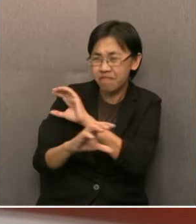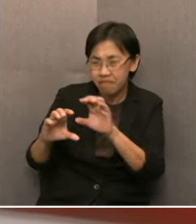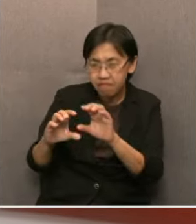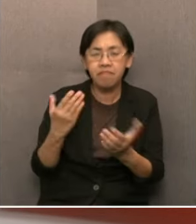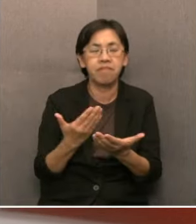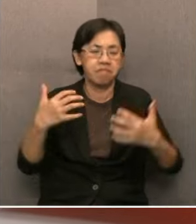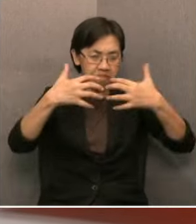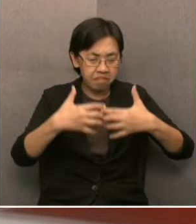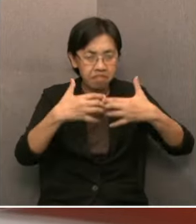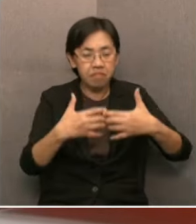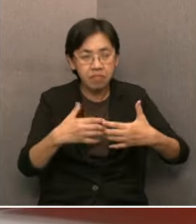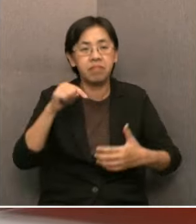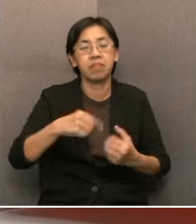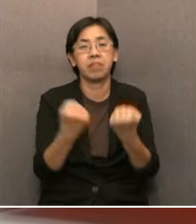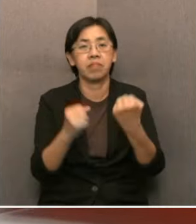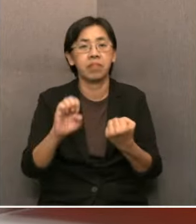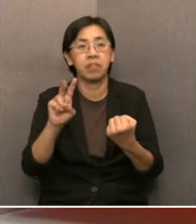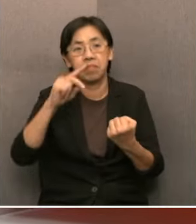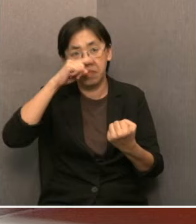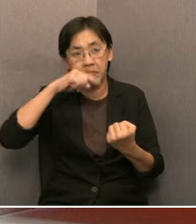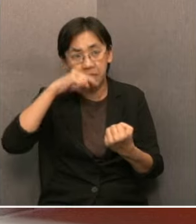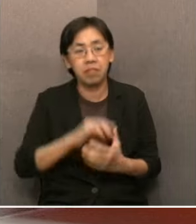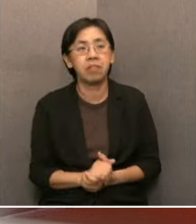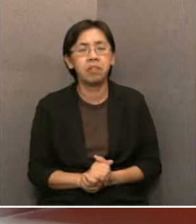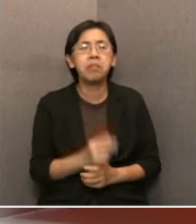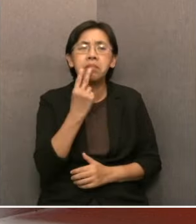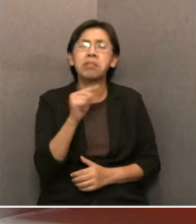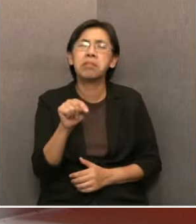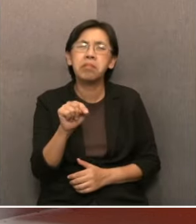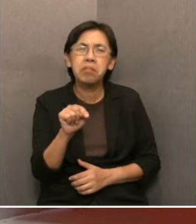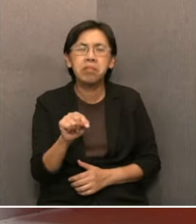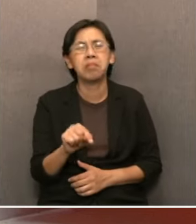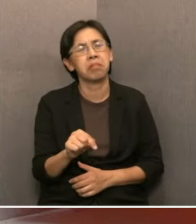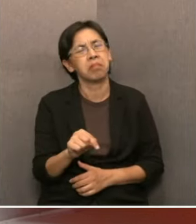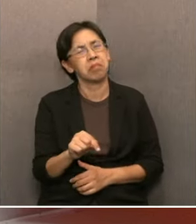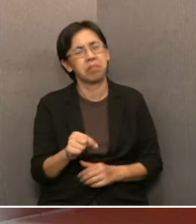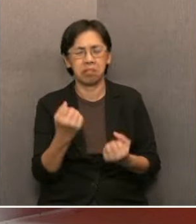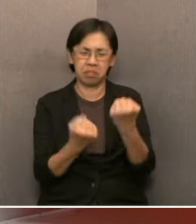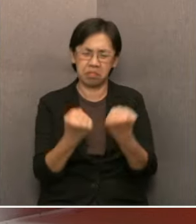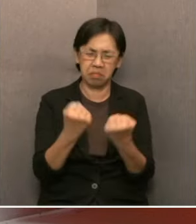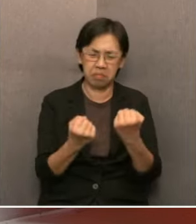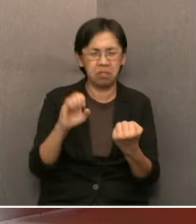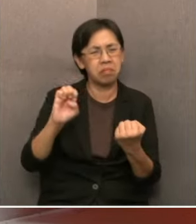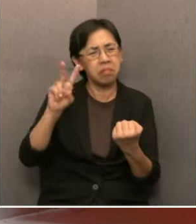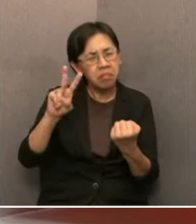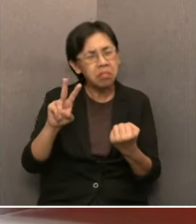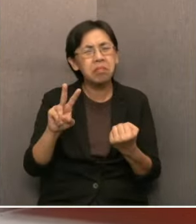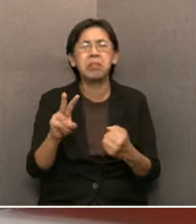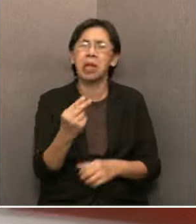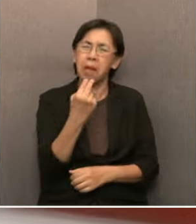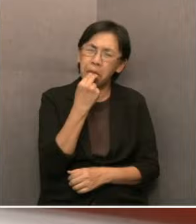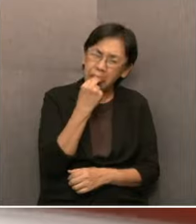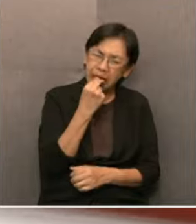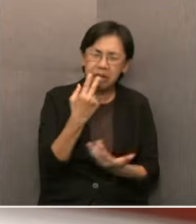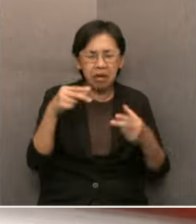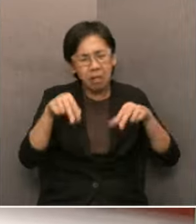รียระดับเซลของรถยต์ EV ในบ้านเรานนเองเราไปดูเรื่องของแตเตรียรถยนต EV กักมมสวประกอบอะไรกับ้างมาด